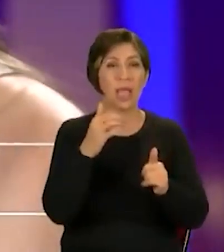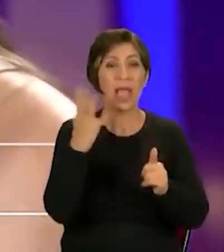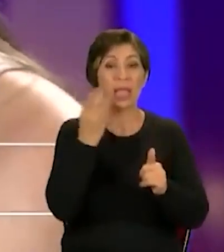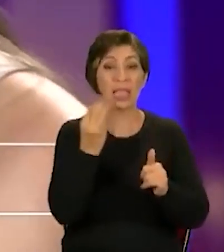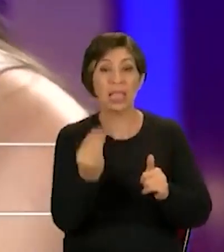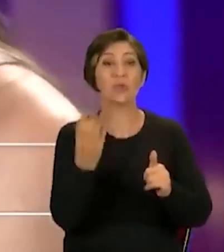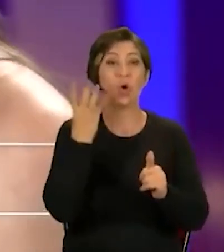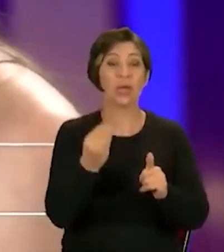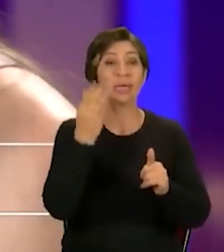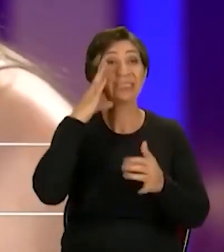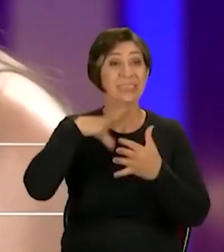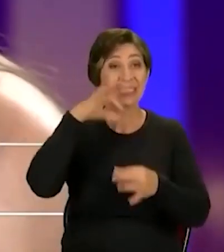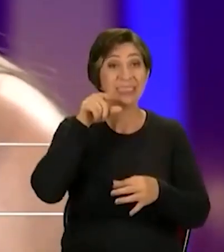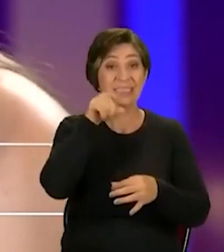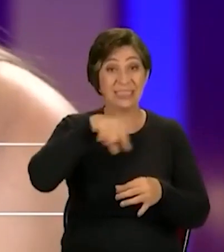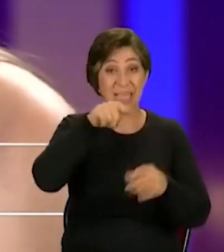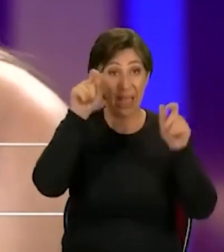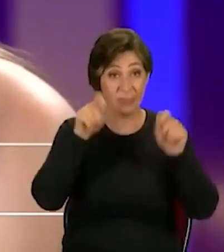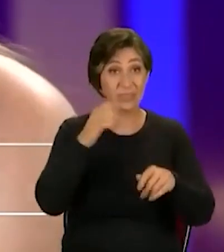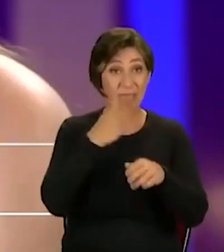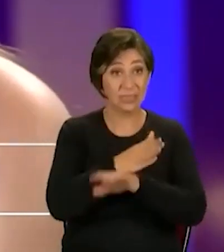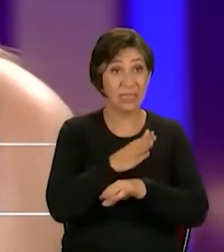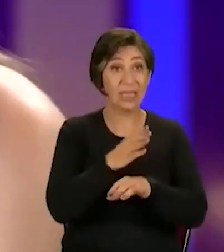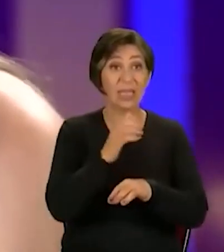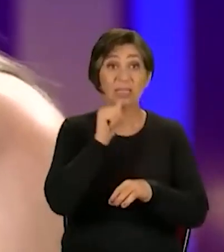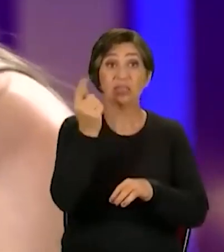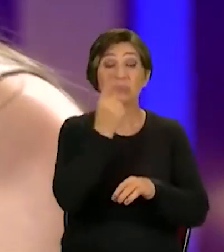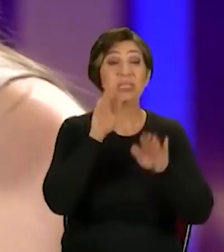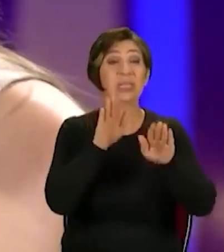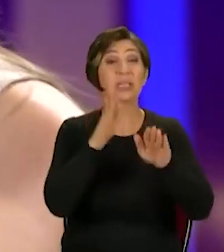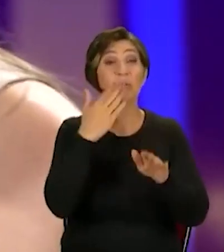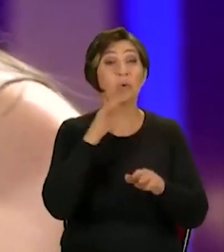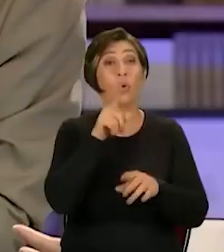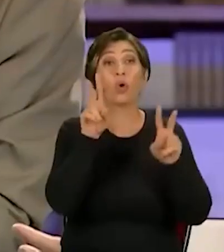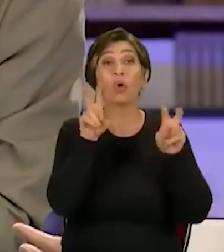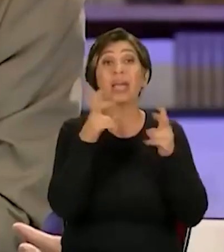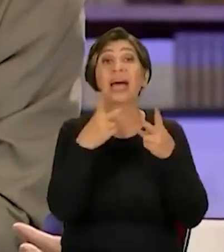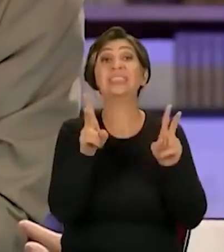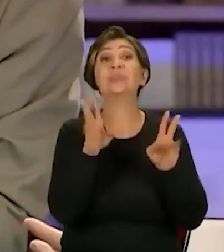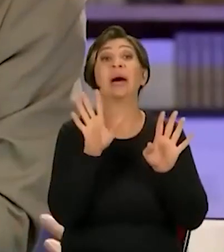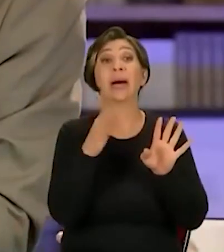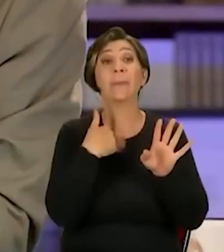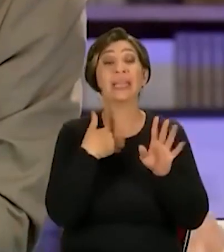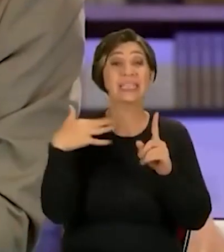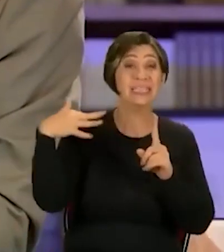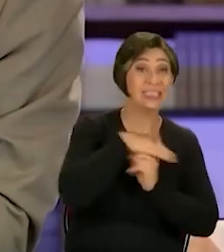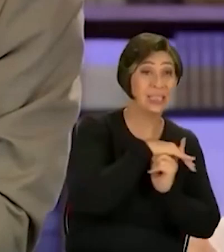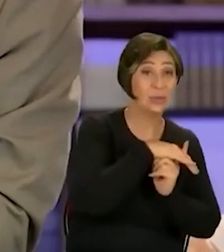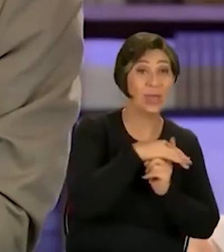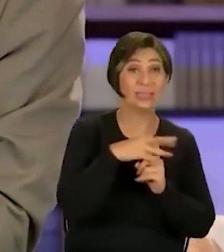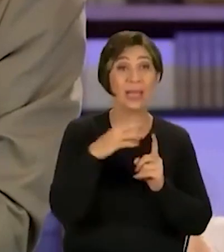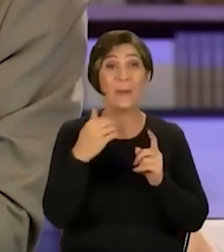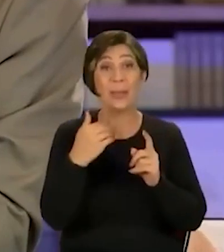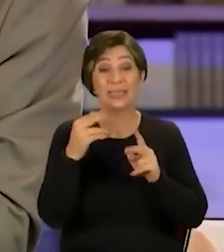iyisi olan insanları oturup izlerken sizin yaptığınız aslında hiçbir katkı yok. Sakın o konuyu açma. Bir kere beni linç ediyorlardı o yüzden.